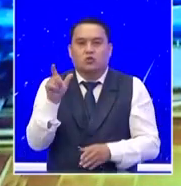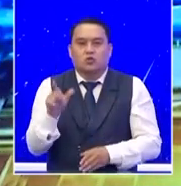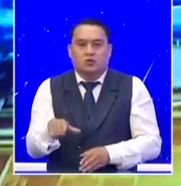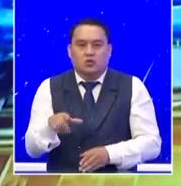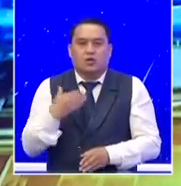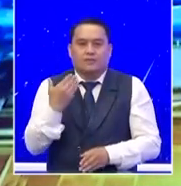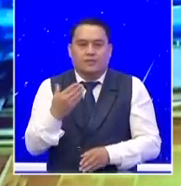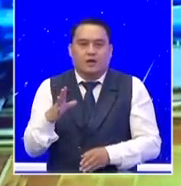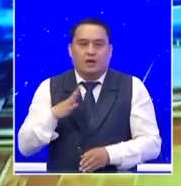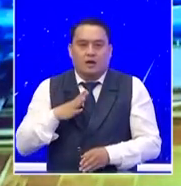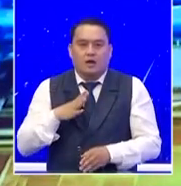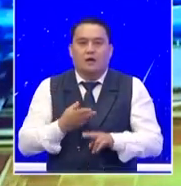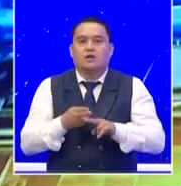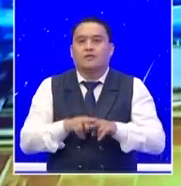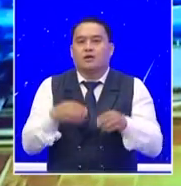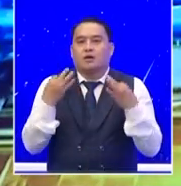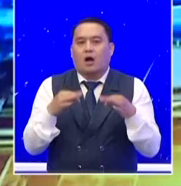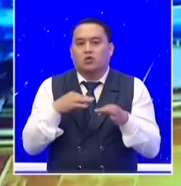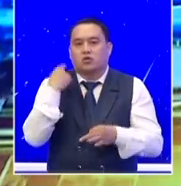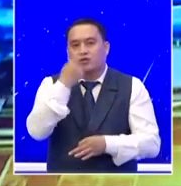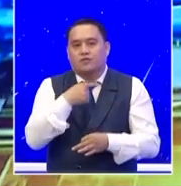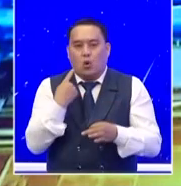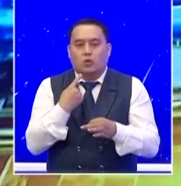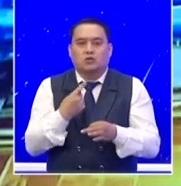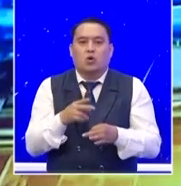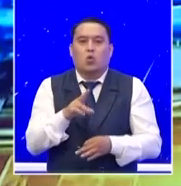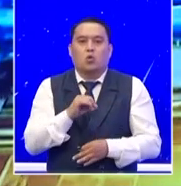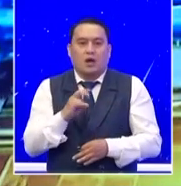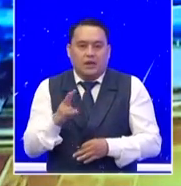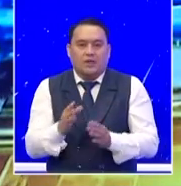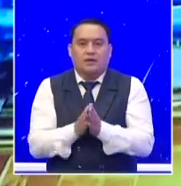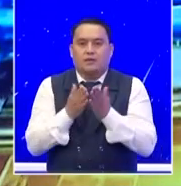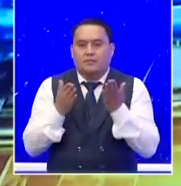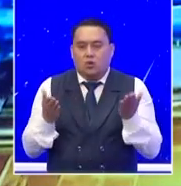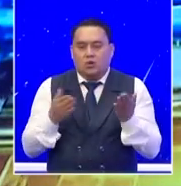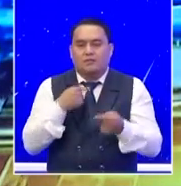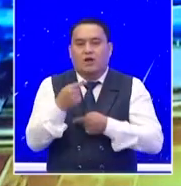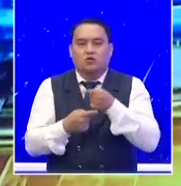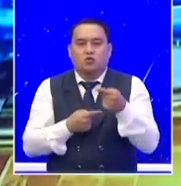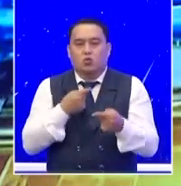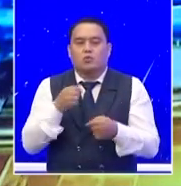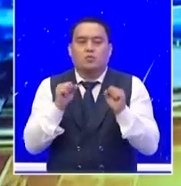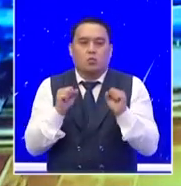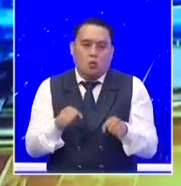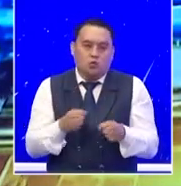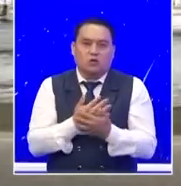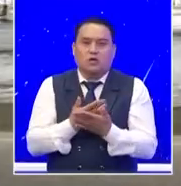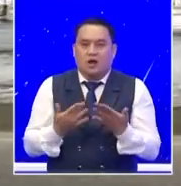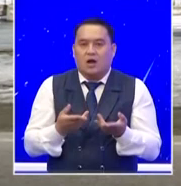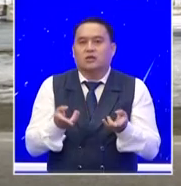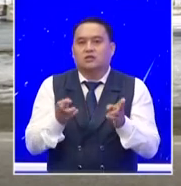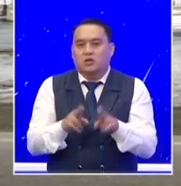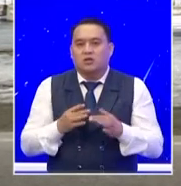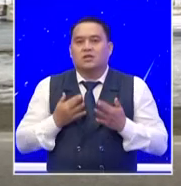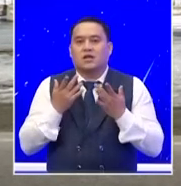Кажы Таганулы. Будут разрешены индивидуальные молитвы для чтения Корана и проведения религиозного бракосочетания. Однако в силе